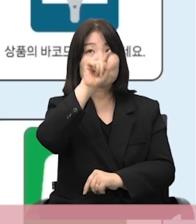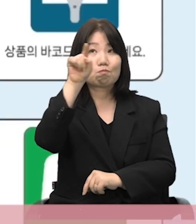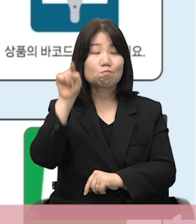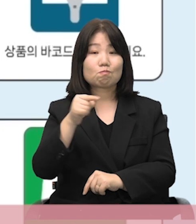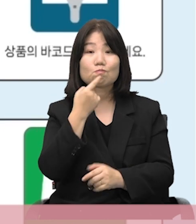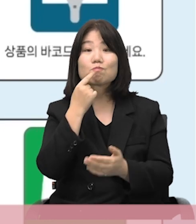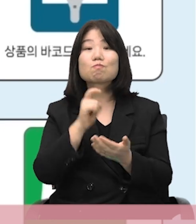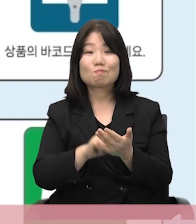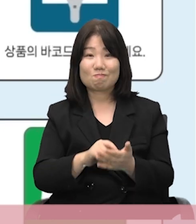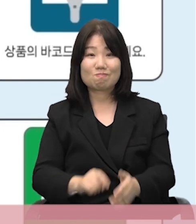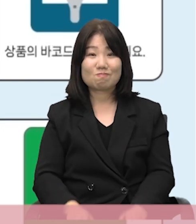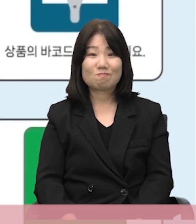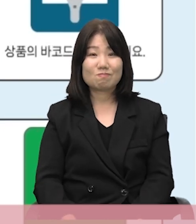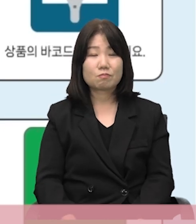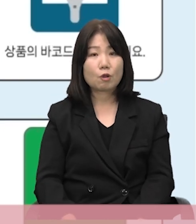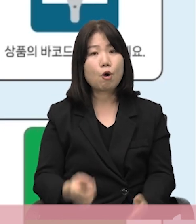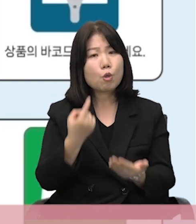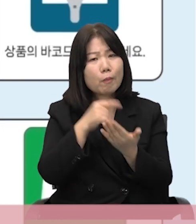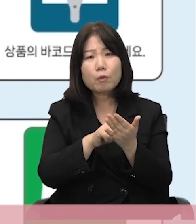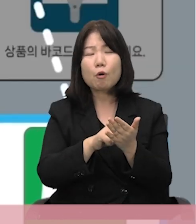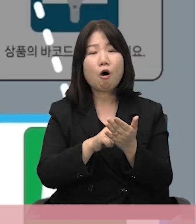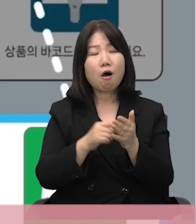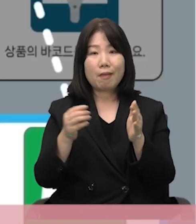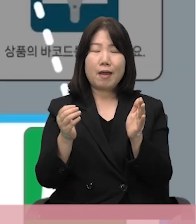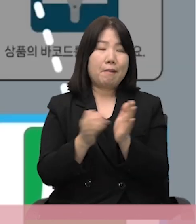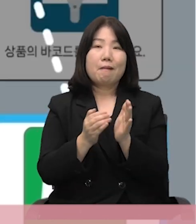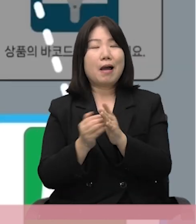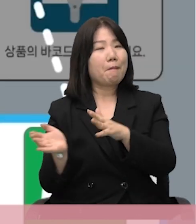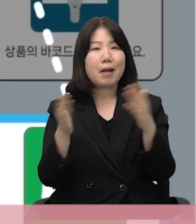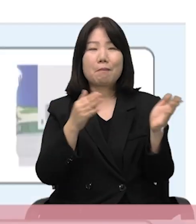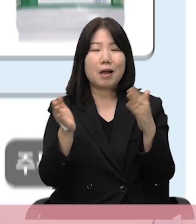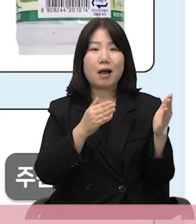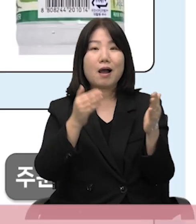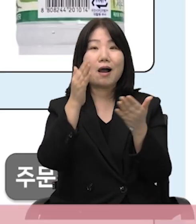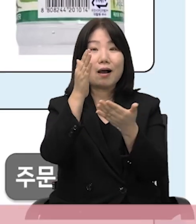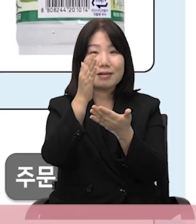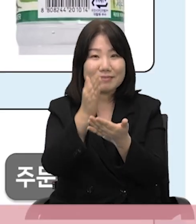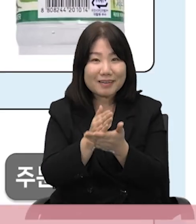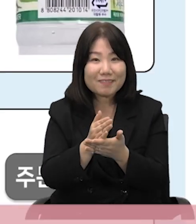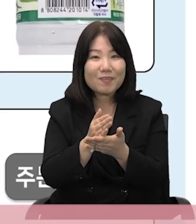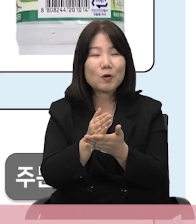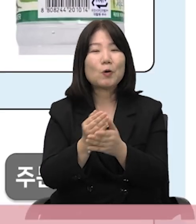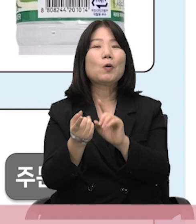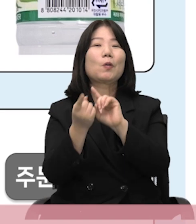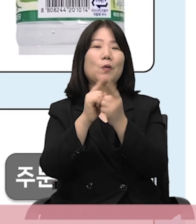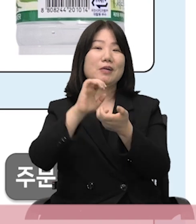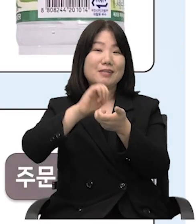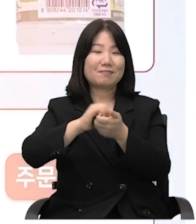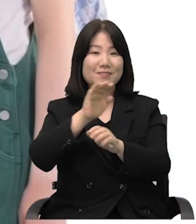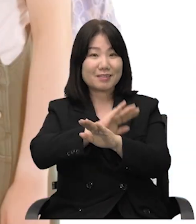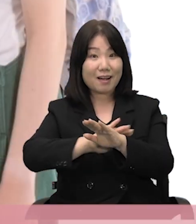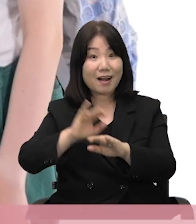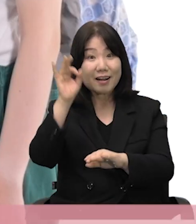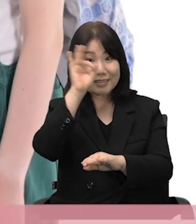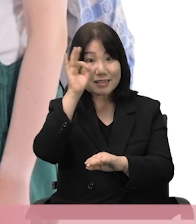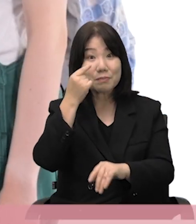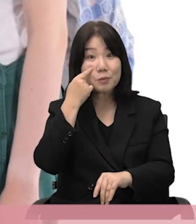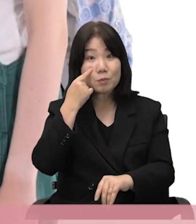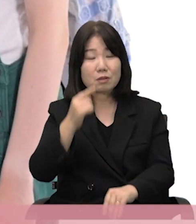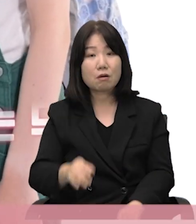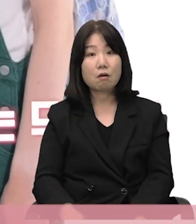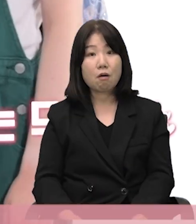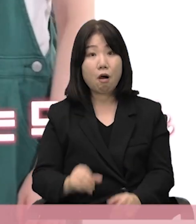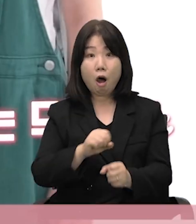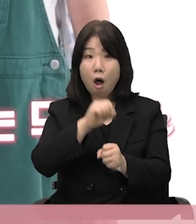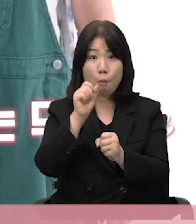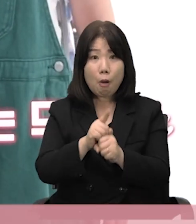것 같아요. 쉽다고 너무 서두르지 말고 서로의 짝꿍을 잘 찾아주세요. 알았죠? 벌써